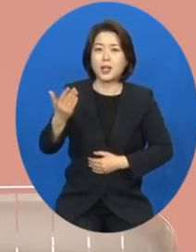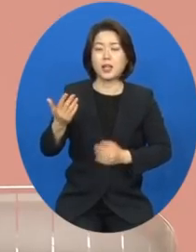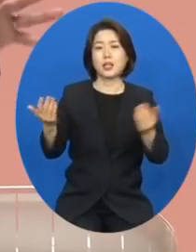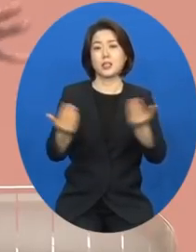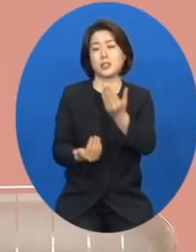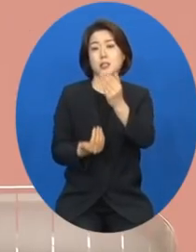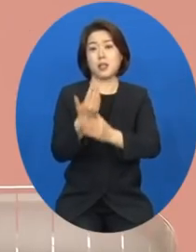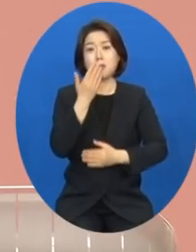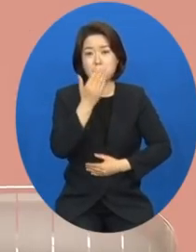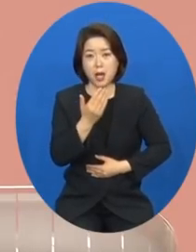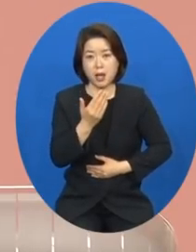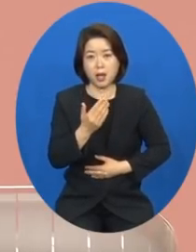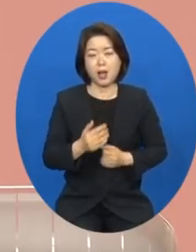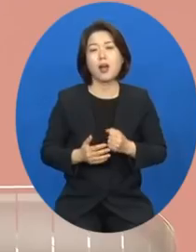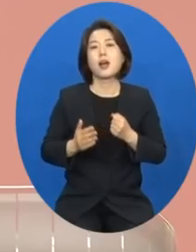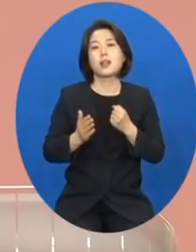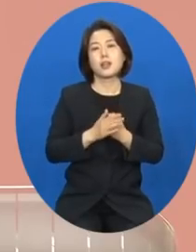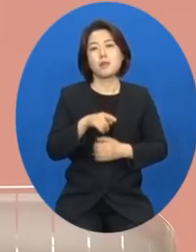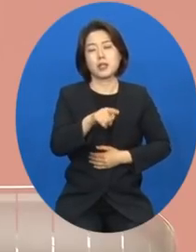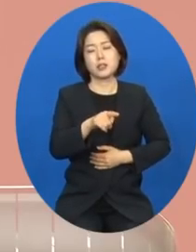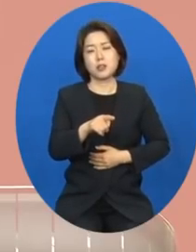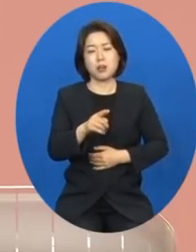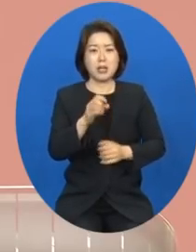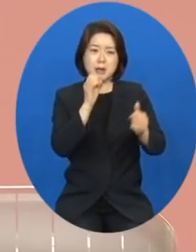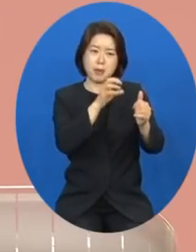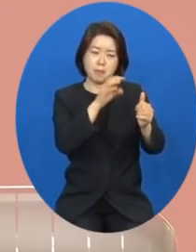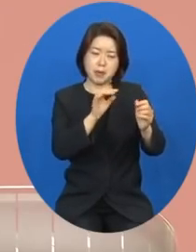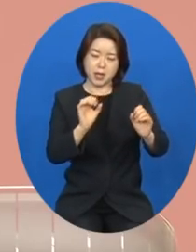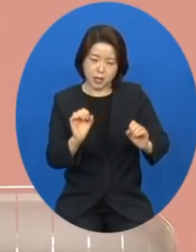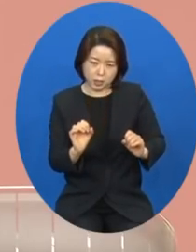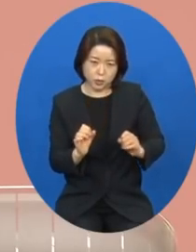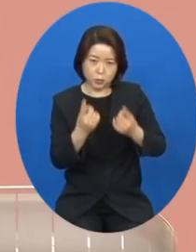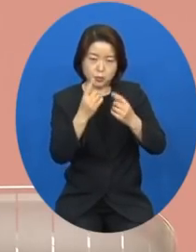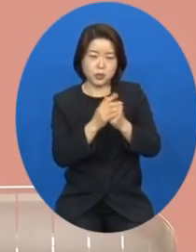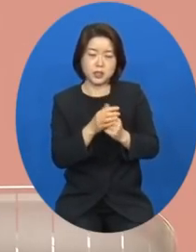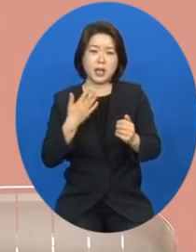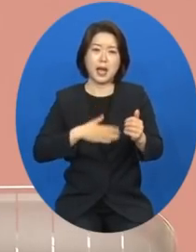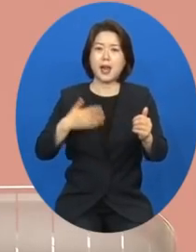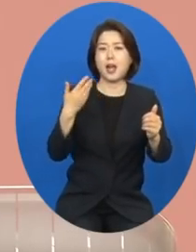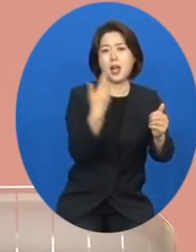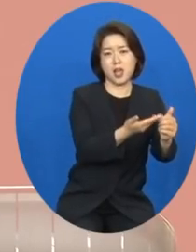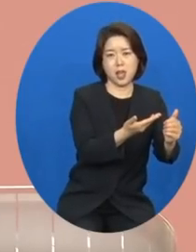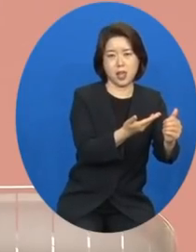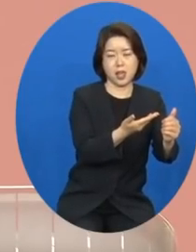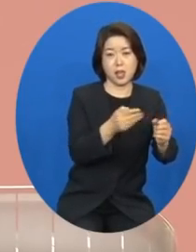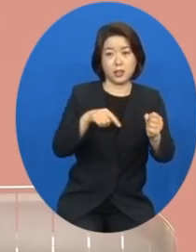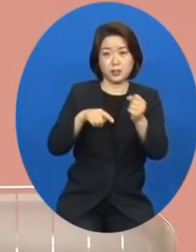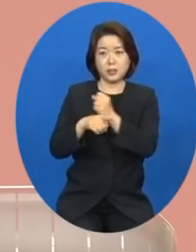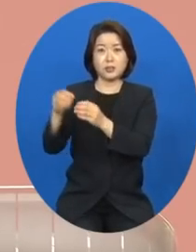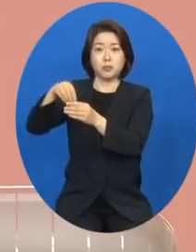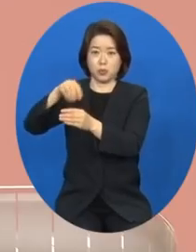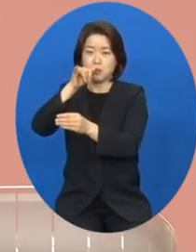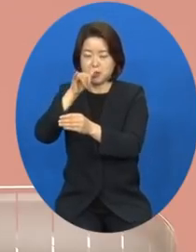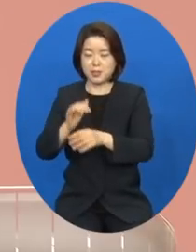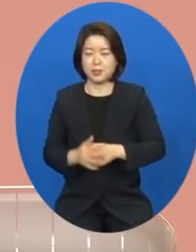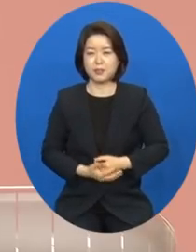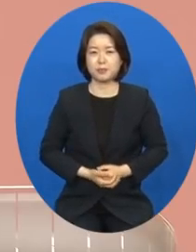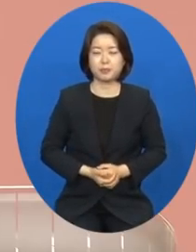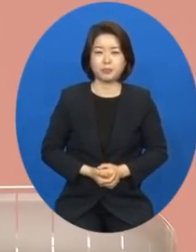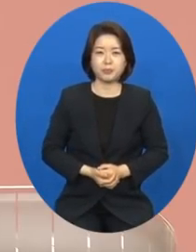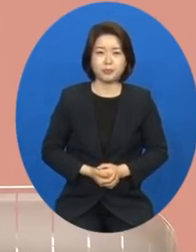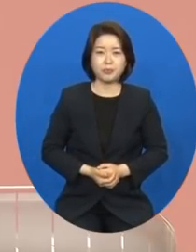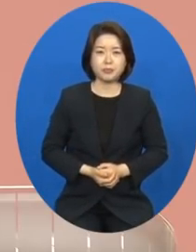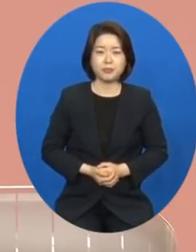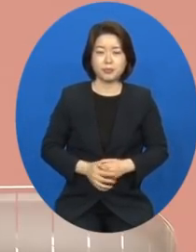것이다 그러니까 그걸로 알게 하라는 거야 이 알게 하다 는 의미의 그런 의미가 담겨 있습니다 아